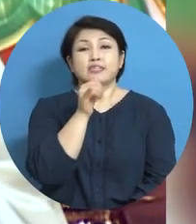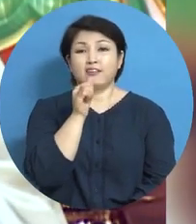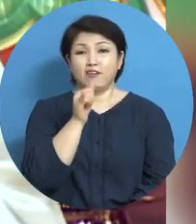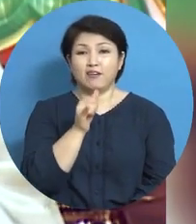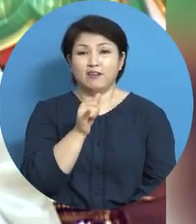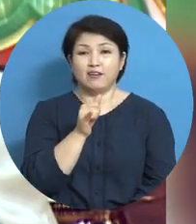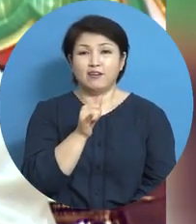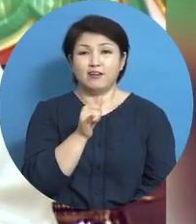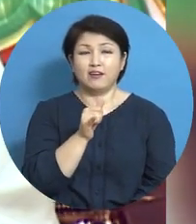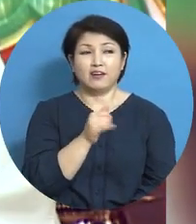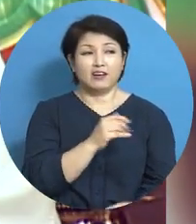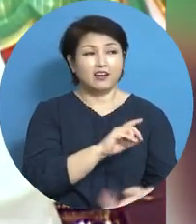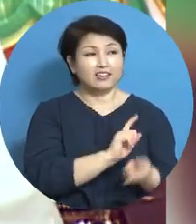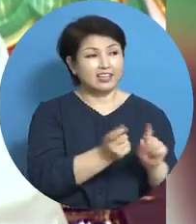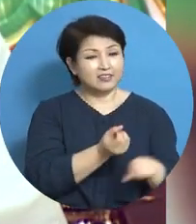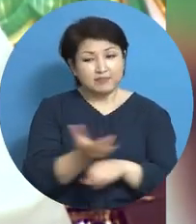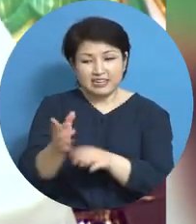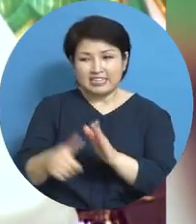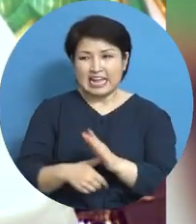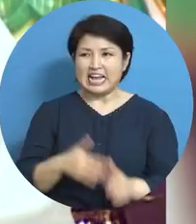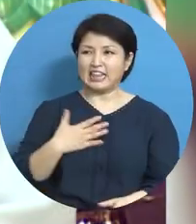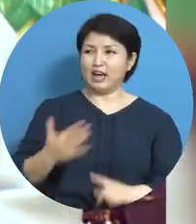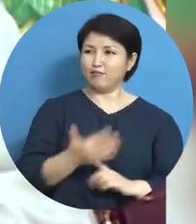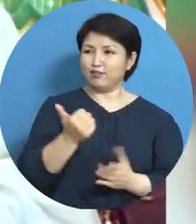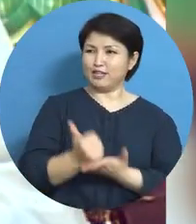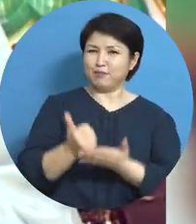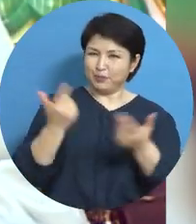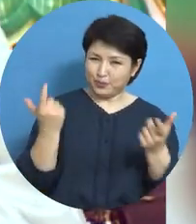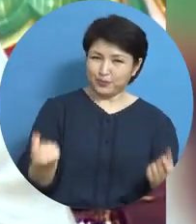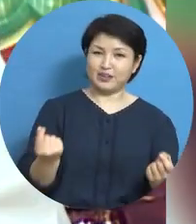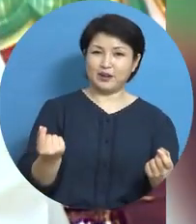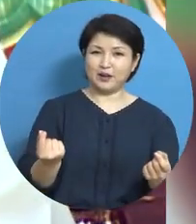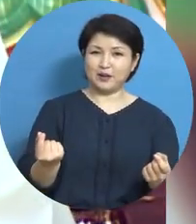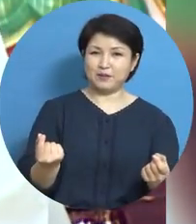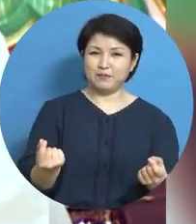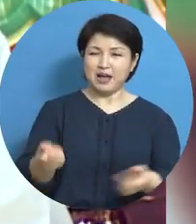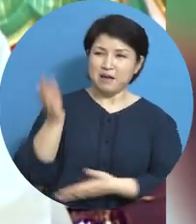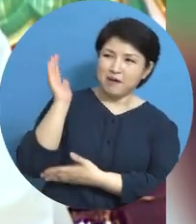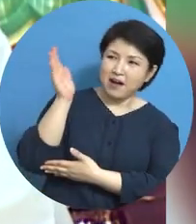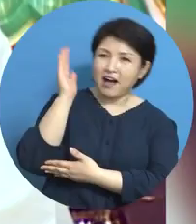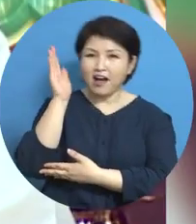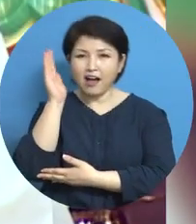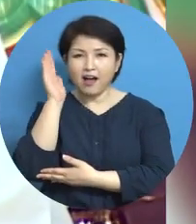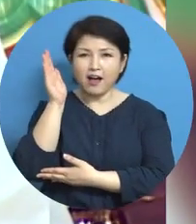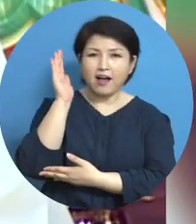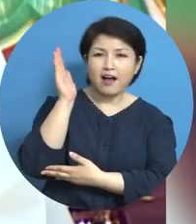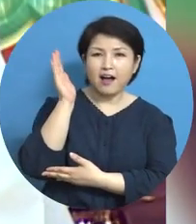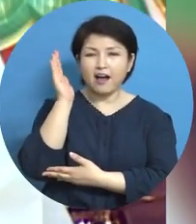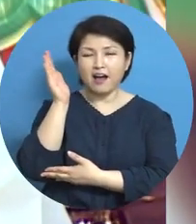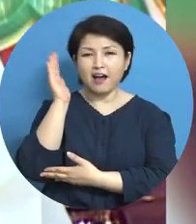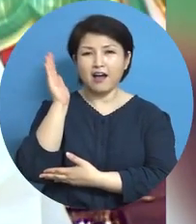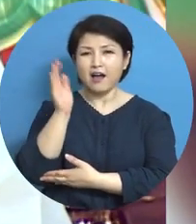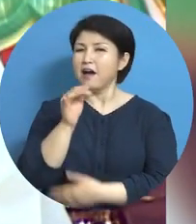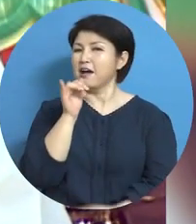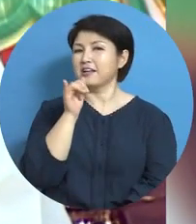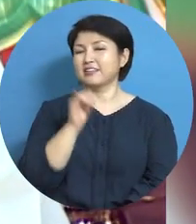때 자기가 마치 부처님이냐. 그죠? 막 그냥 이렇게 얘기하지